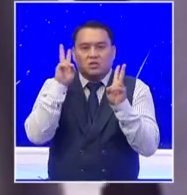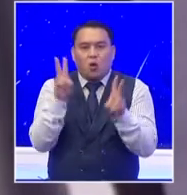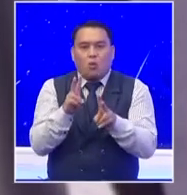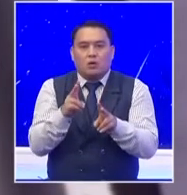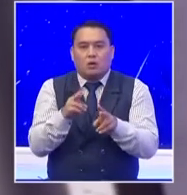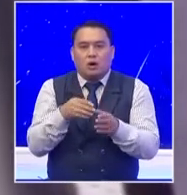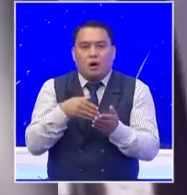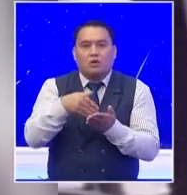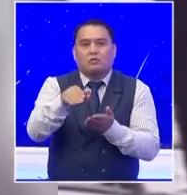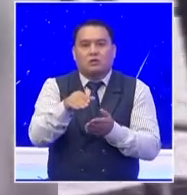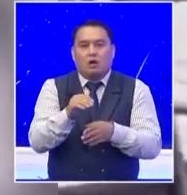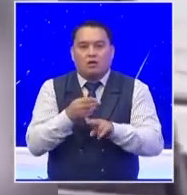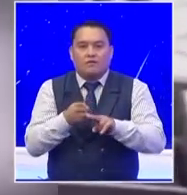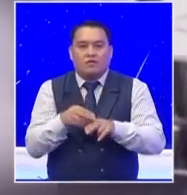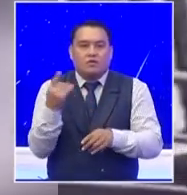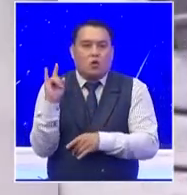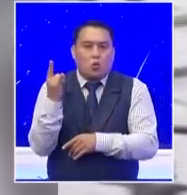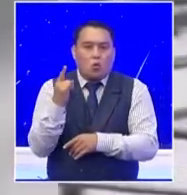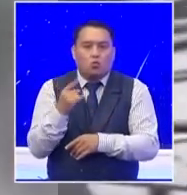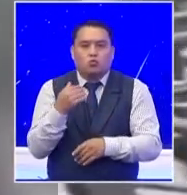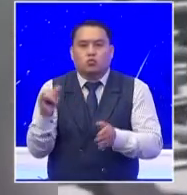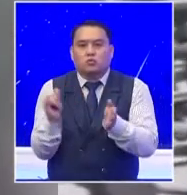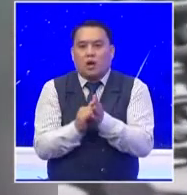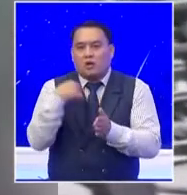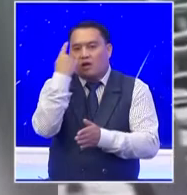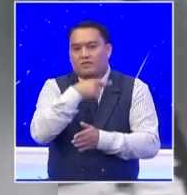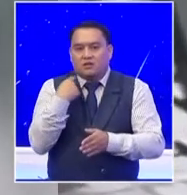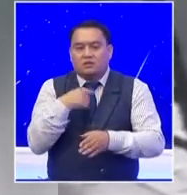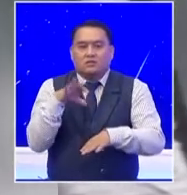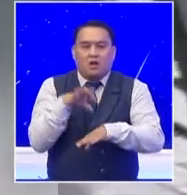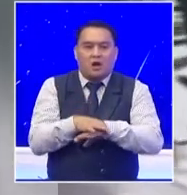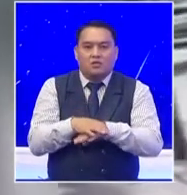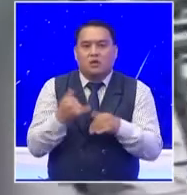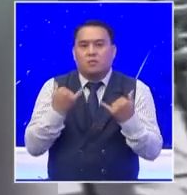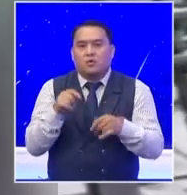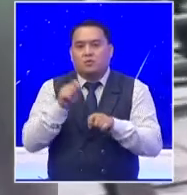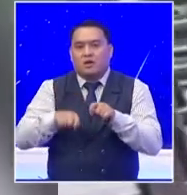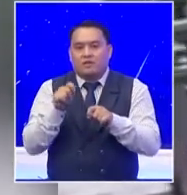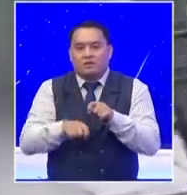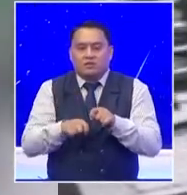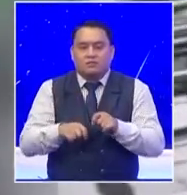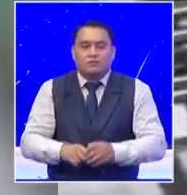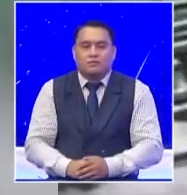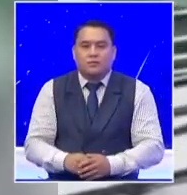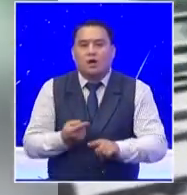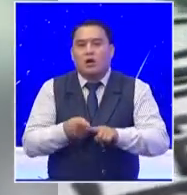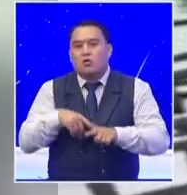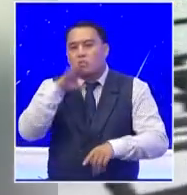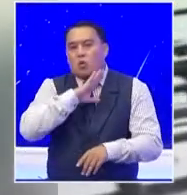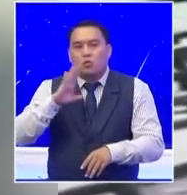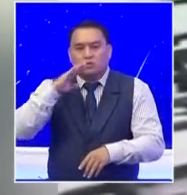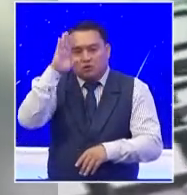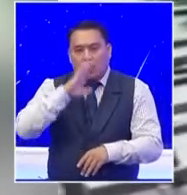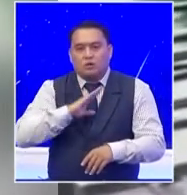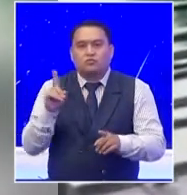и отталкивает его от ребенка. Подозреваемого установили и задержали. Сейчас проверяются обстоятельства произошедшего. Родители 6-летней